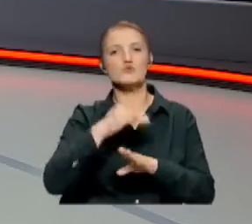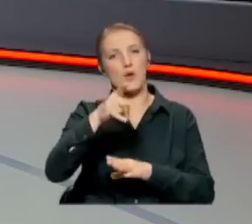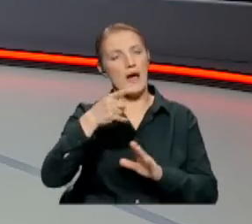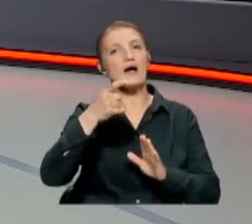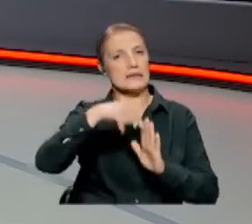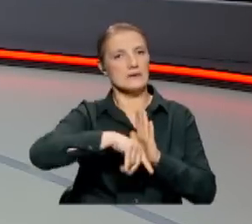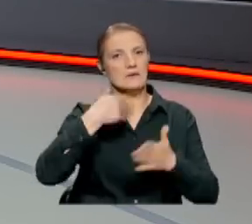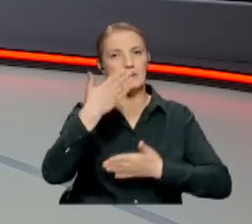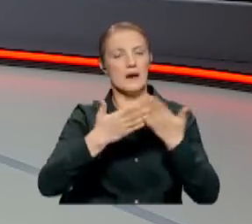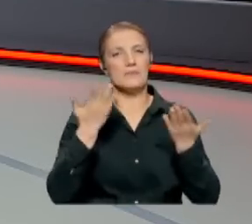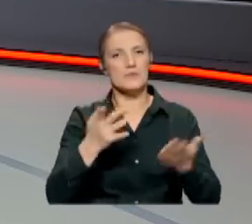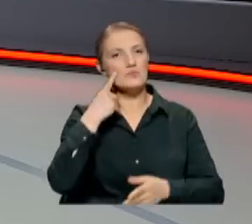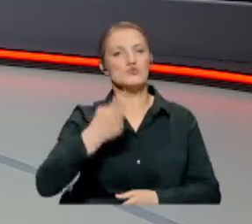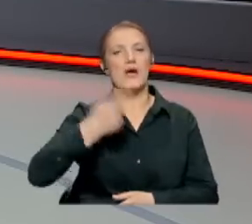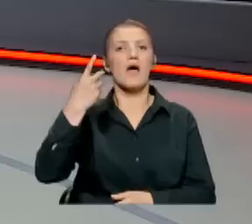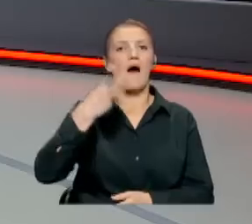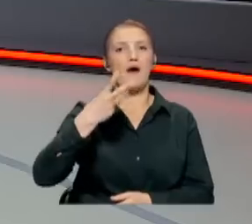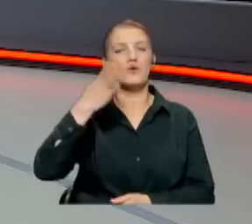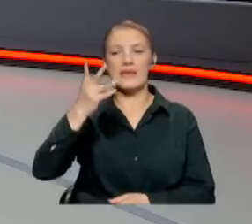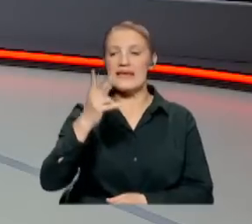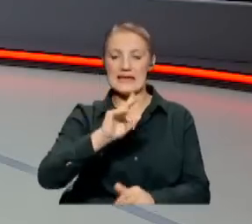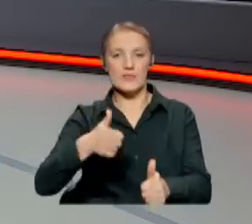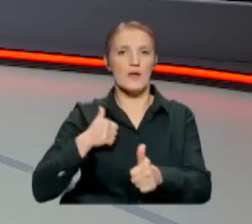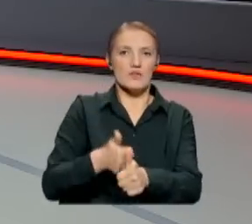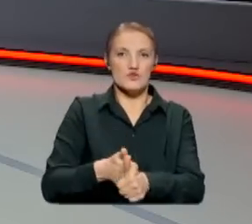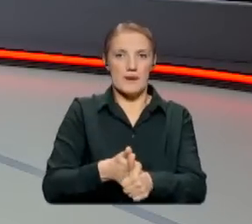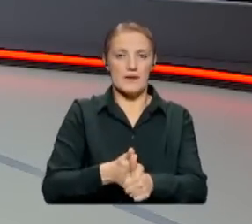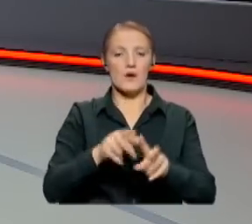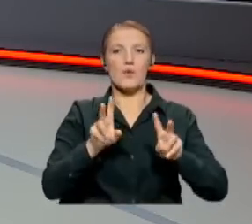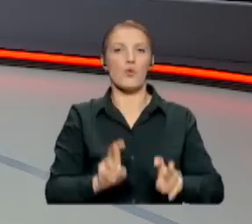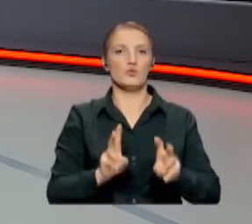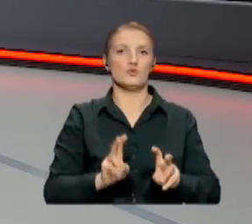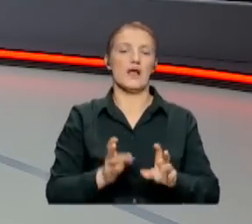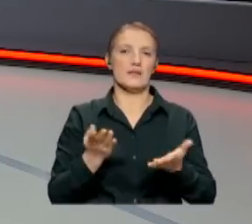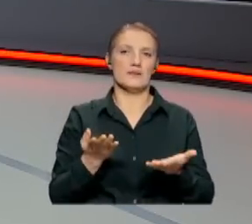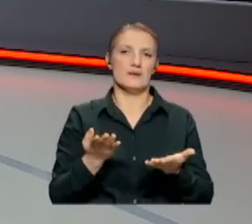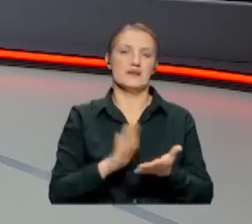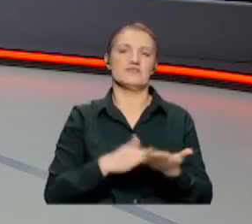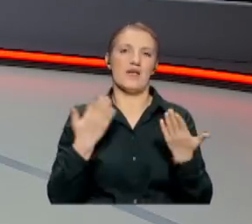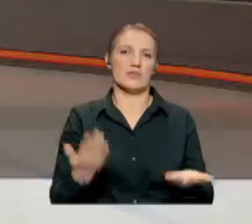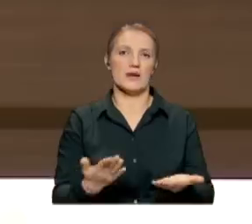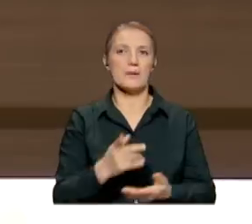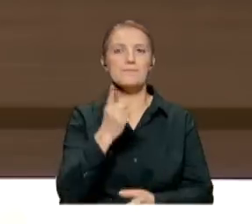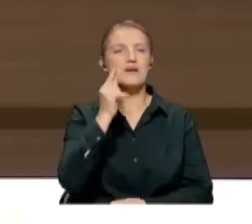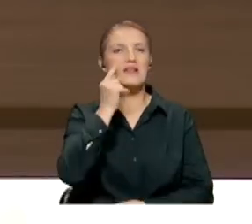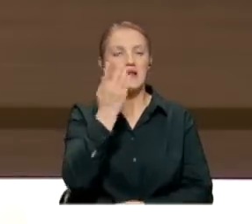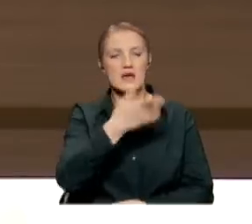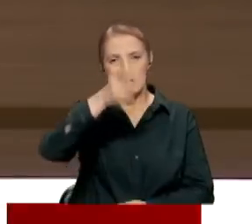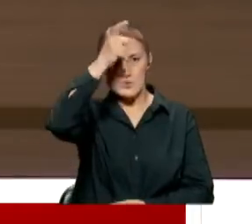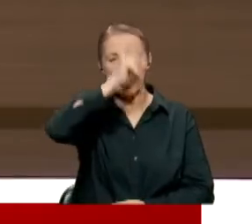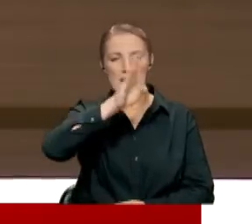değineceğiz ama bu arada Cumhurbaşkanı Erdoğan iki danışmanı koltuğundan oldu Ama birileri